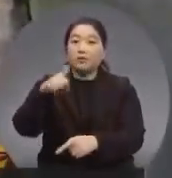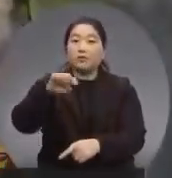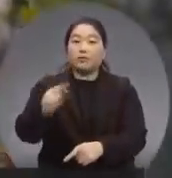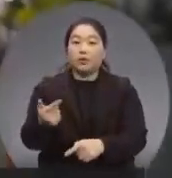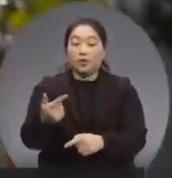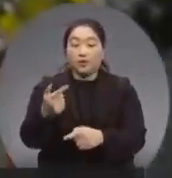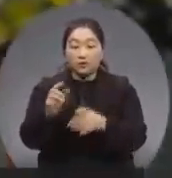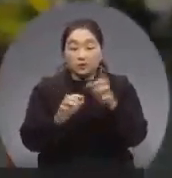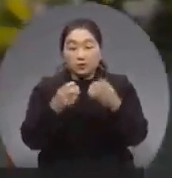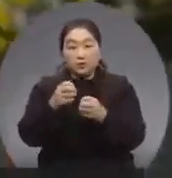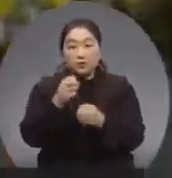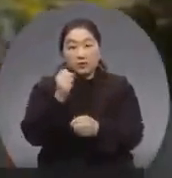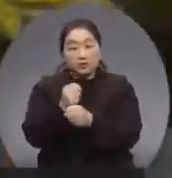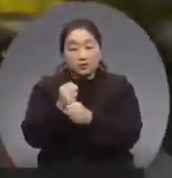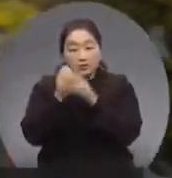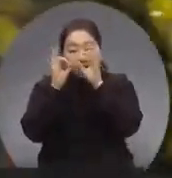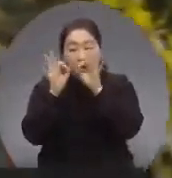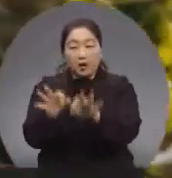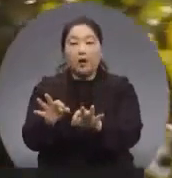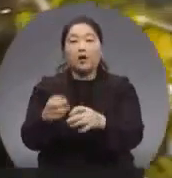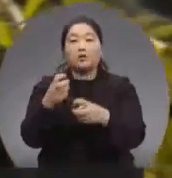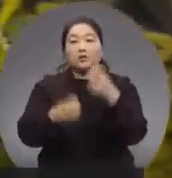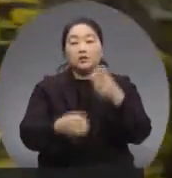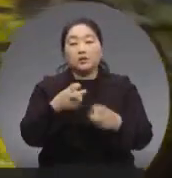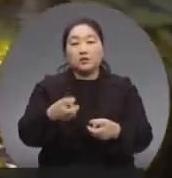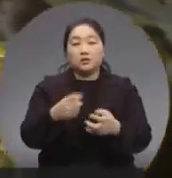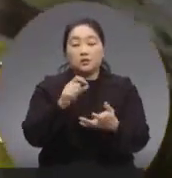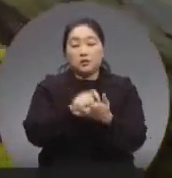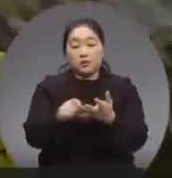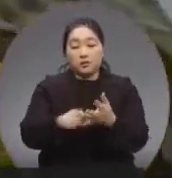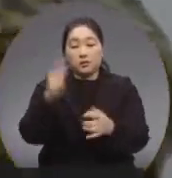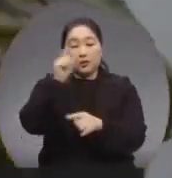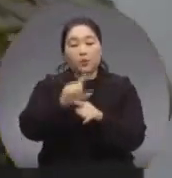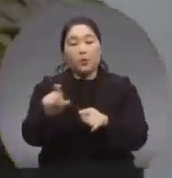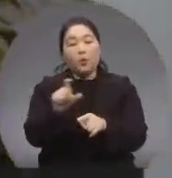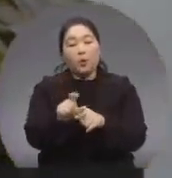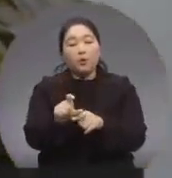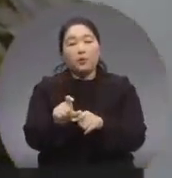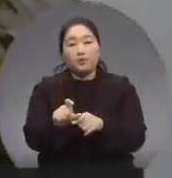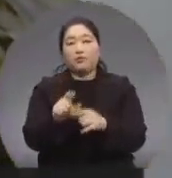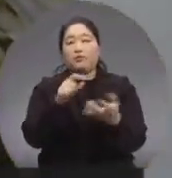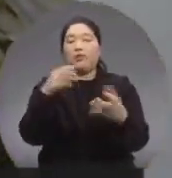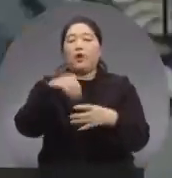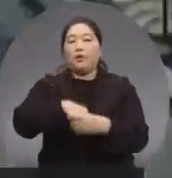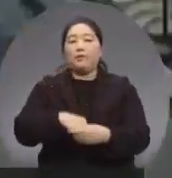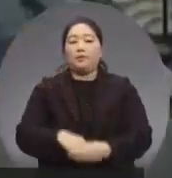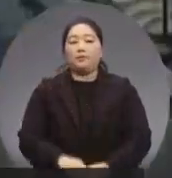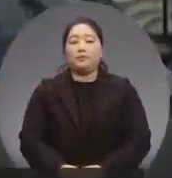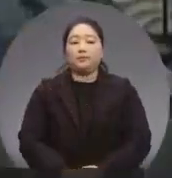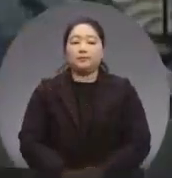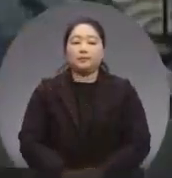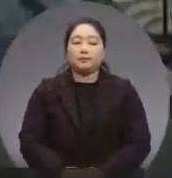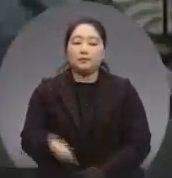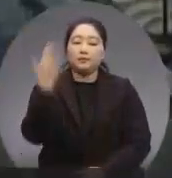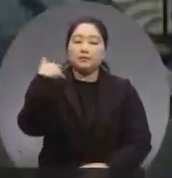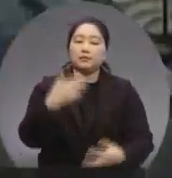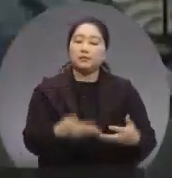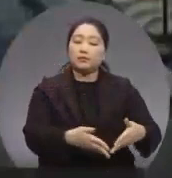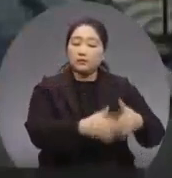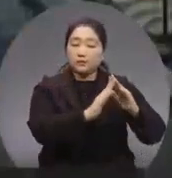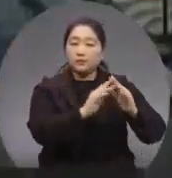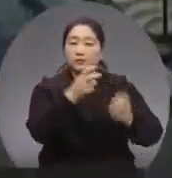작품에선 디지털 기술을 다루는 동시대 작가들의 고민과 사유가 투영돼 있습니다 예전에는 뭐